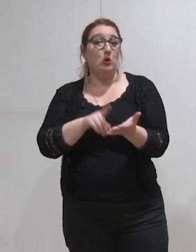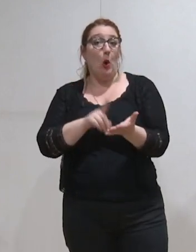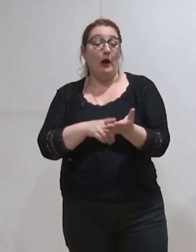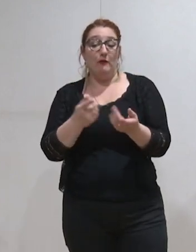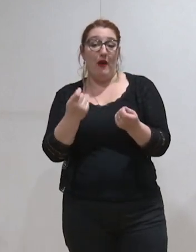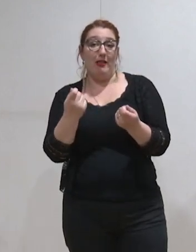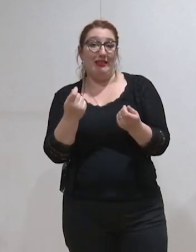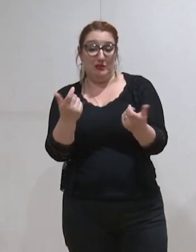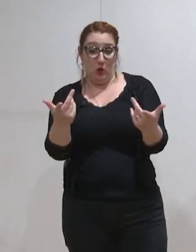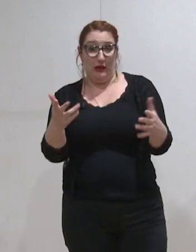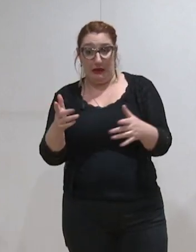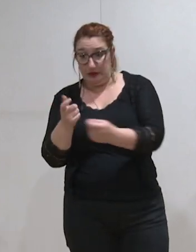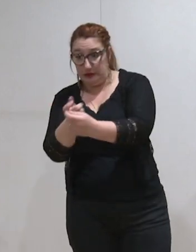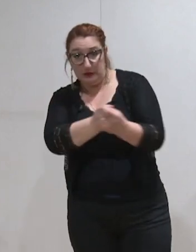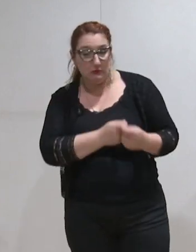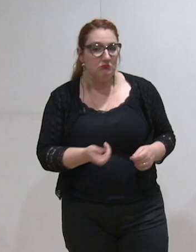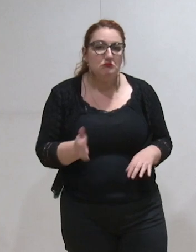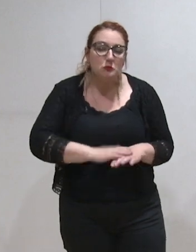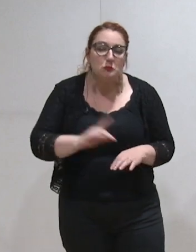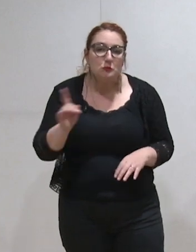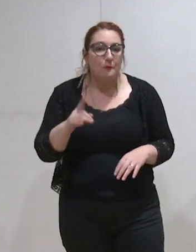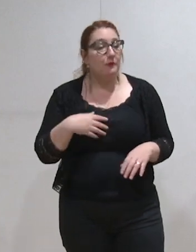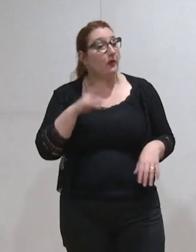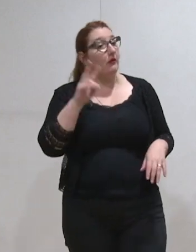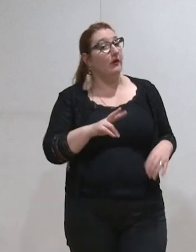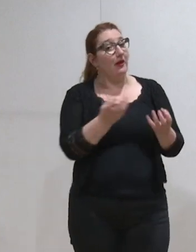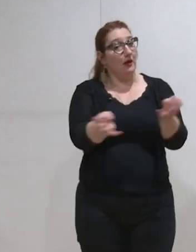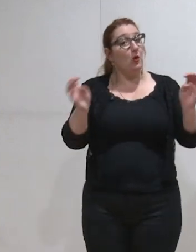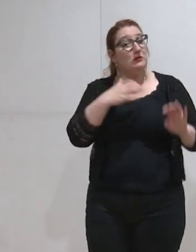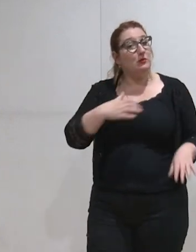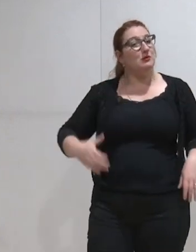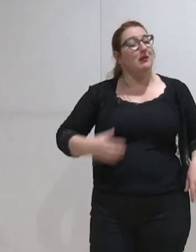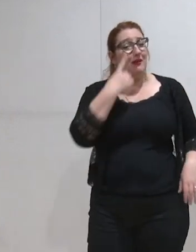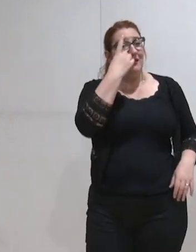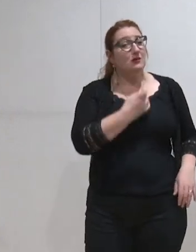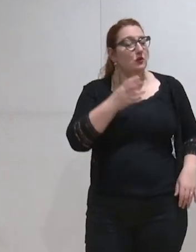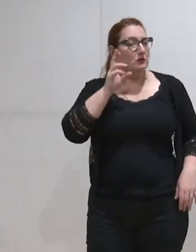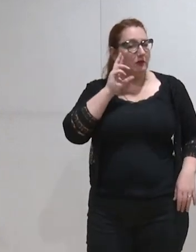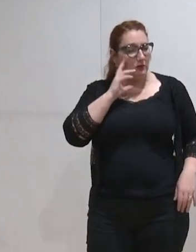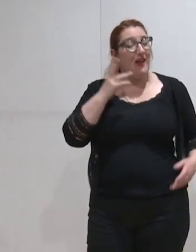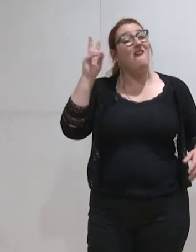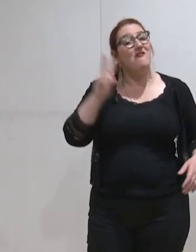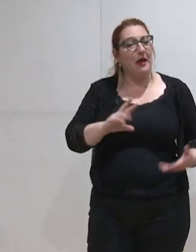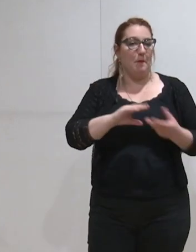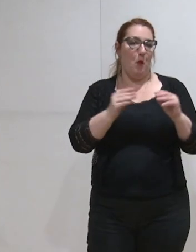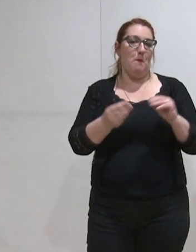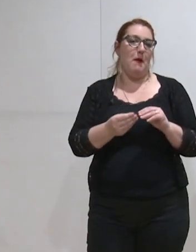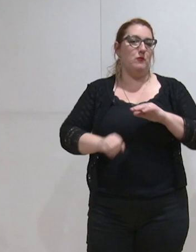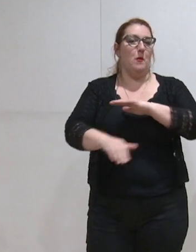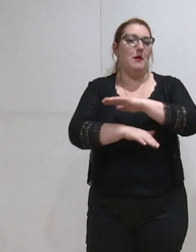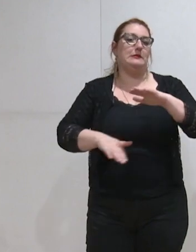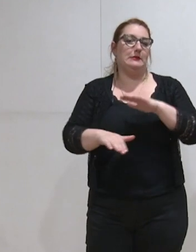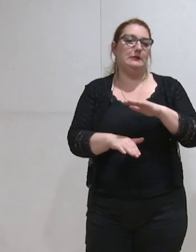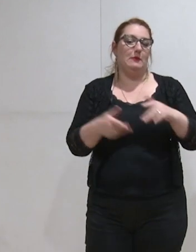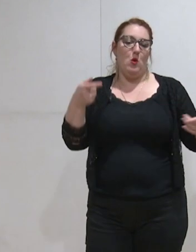donc il y a quand même me semble-t-il et vous avez bien raison de poser la question au conseil municipal un vrai problème de fond au travers des